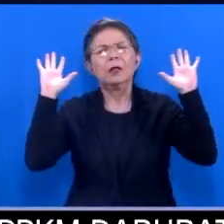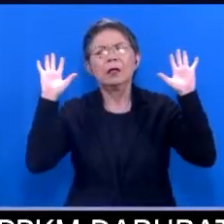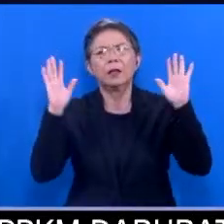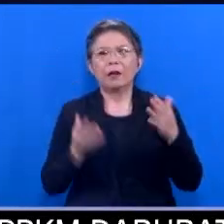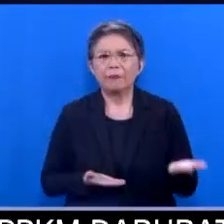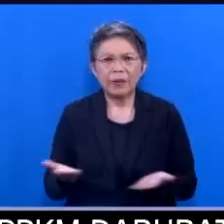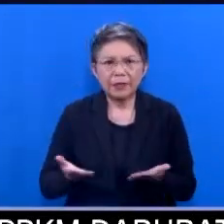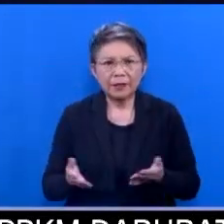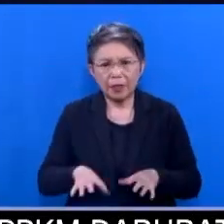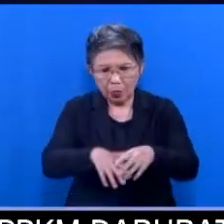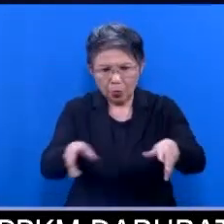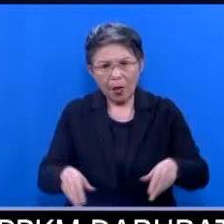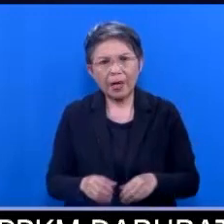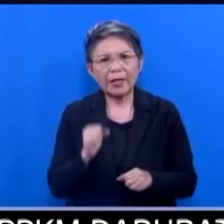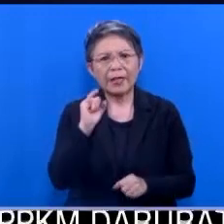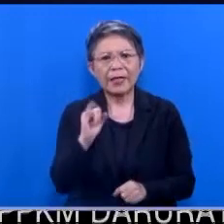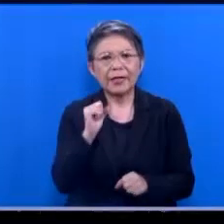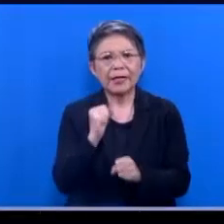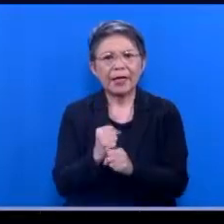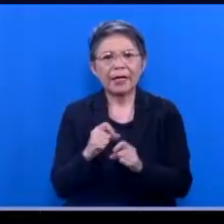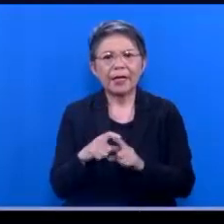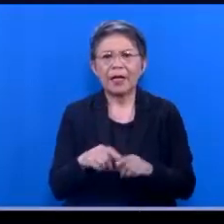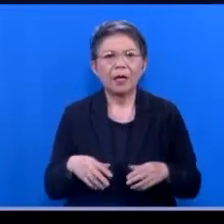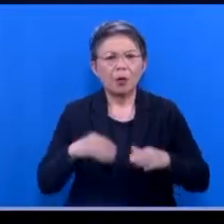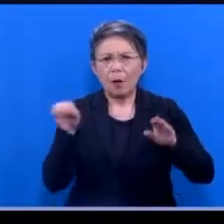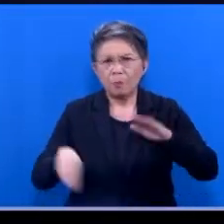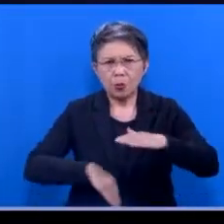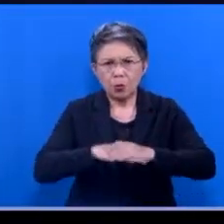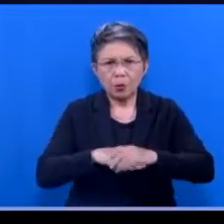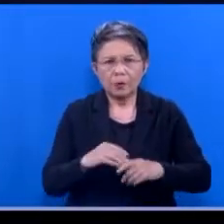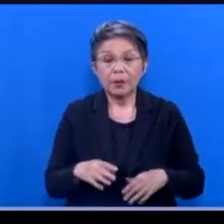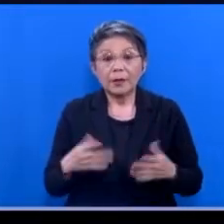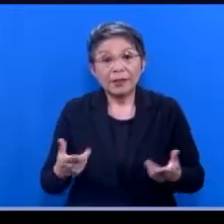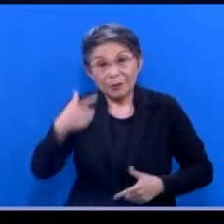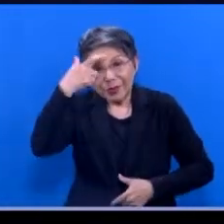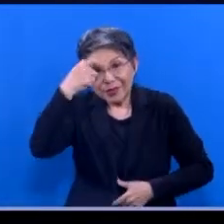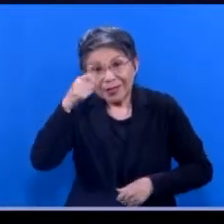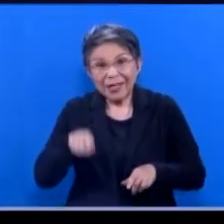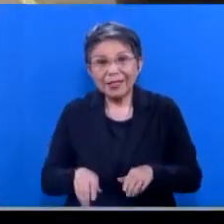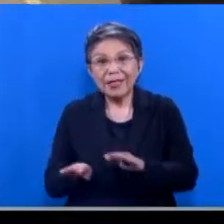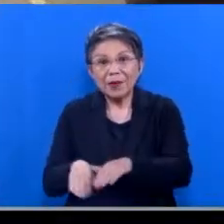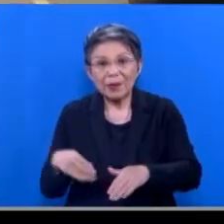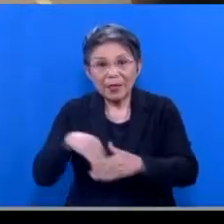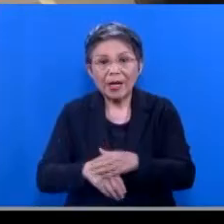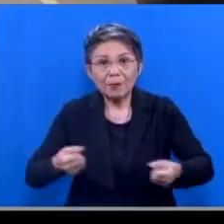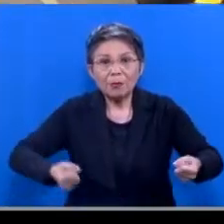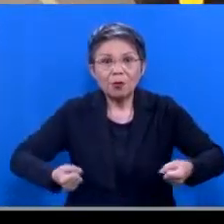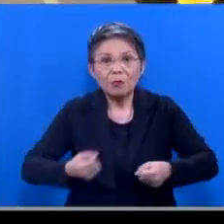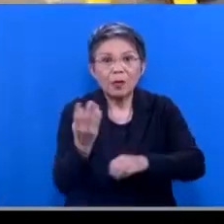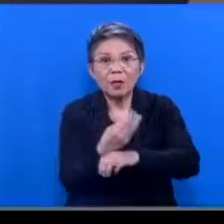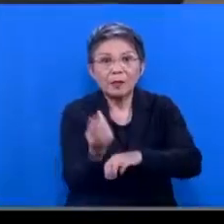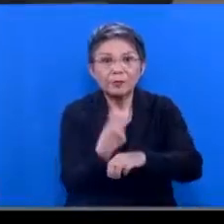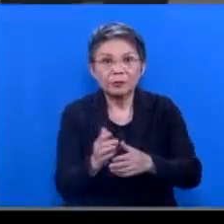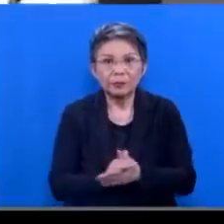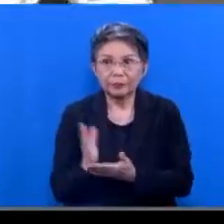fasilitas dan ruang IGD penuh. Pasien terpaksa dirawat sementara di dalam ambulans untuk kondisi darurat. Senin pagi